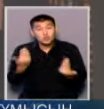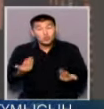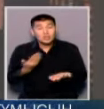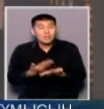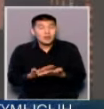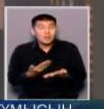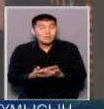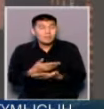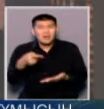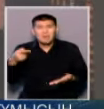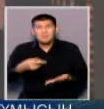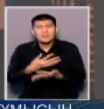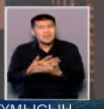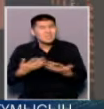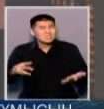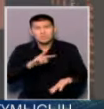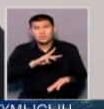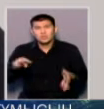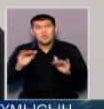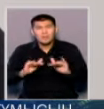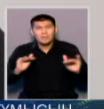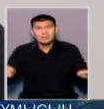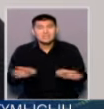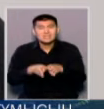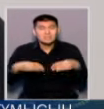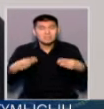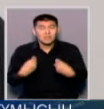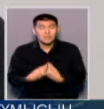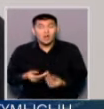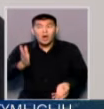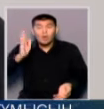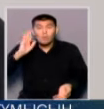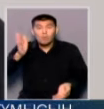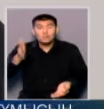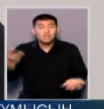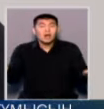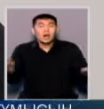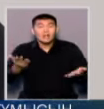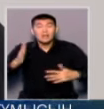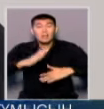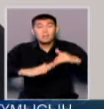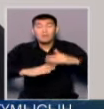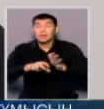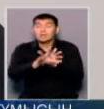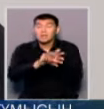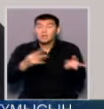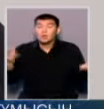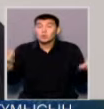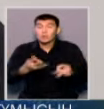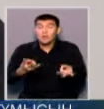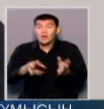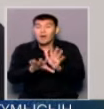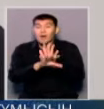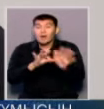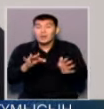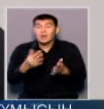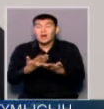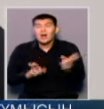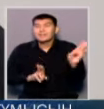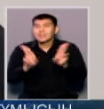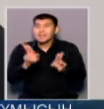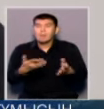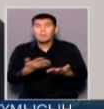Яғни миллиондаған балалар, семьялар болашақта қандай мамандықты таңдауымыз керек, болашақта талап